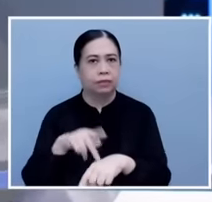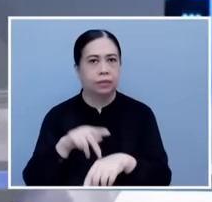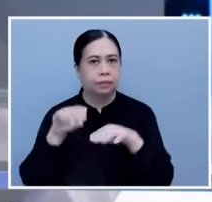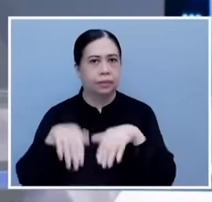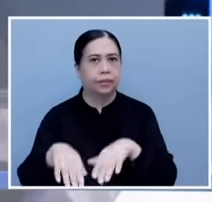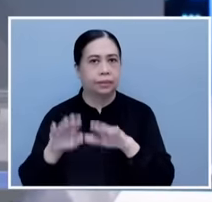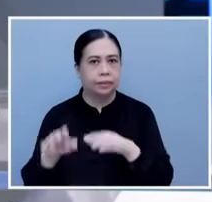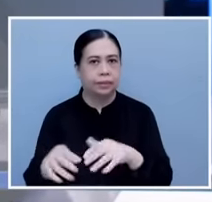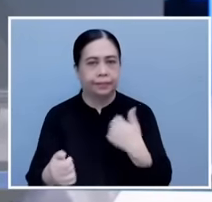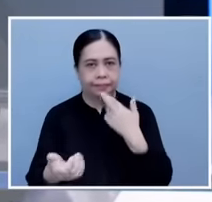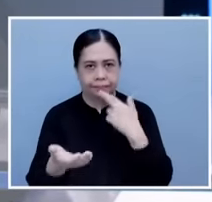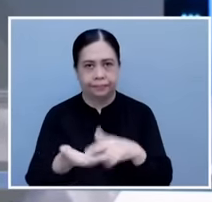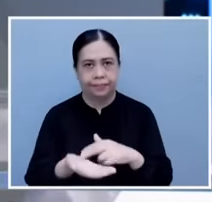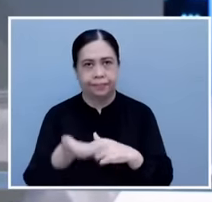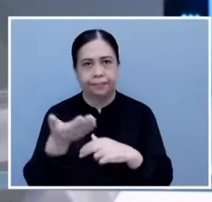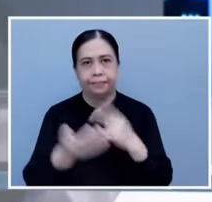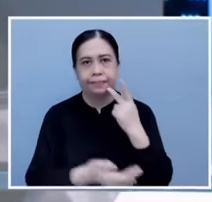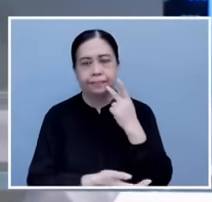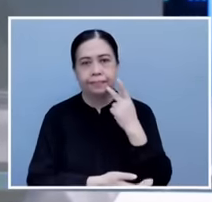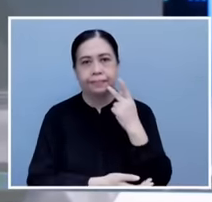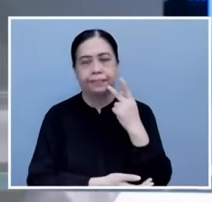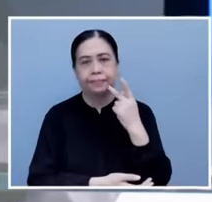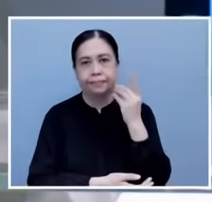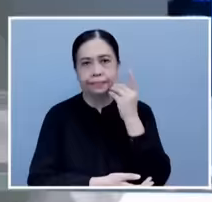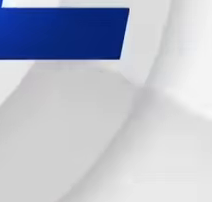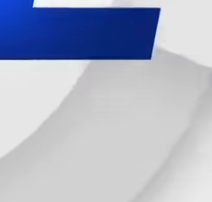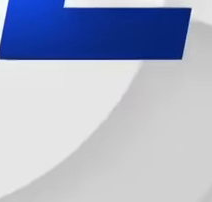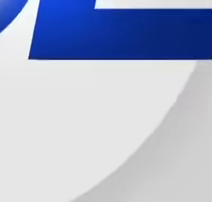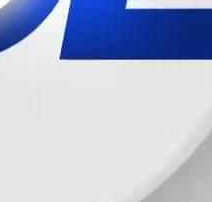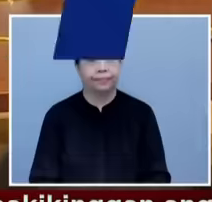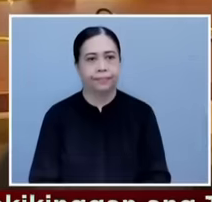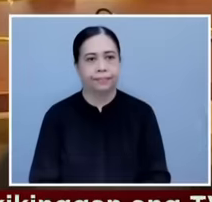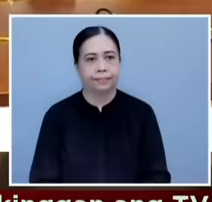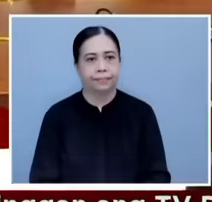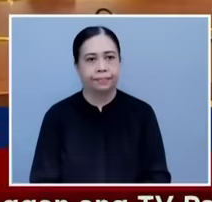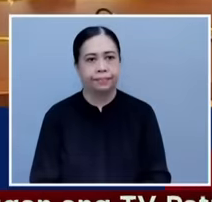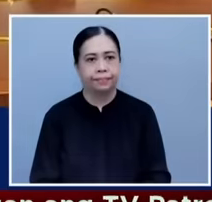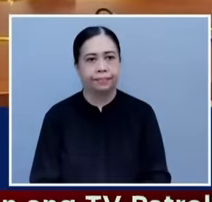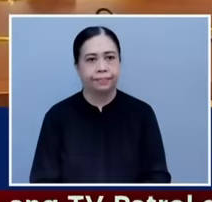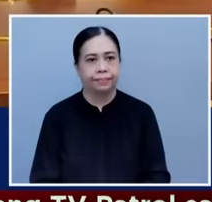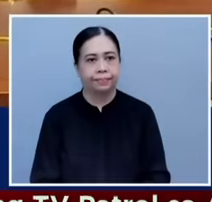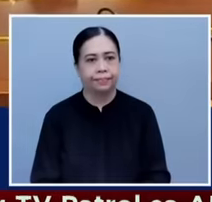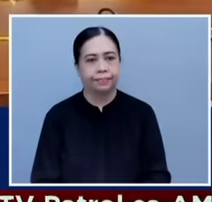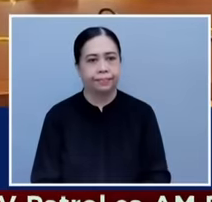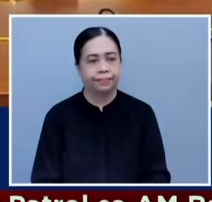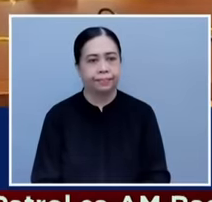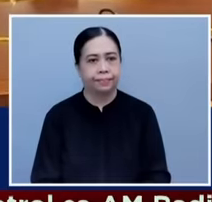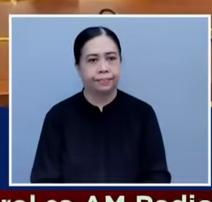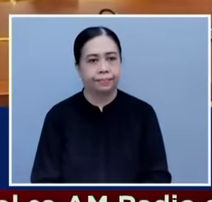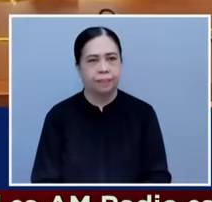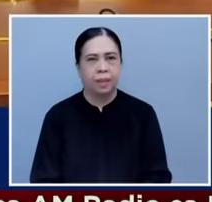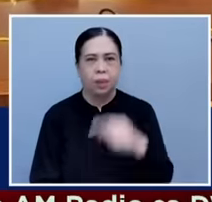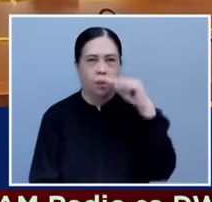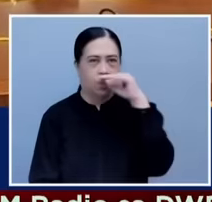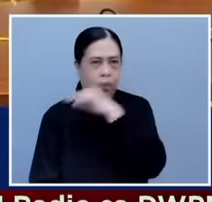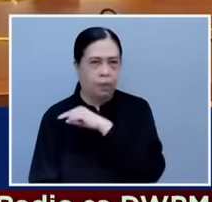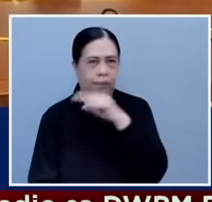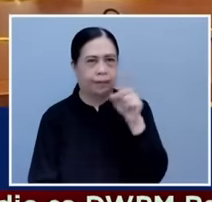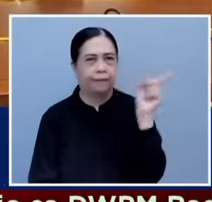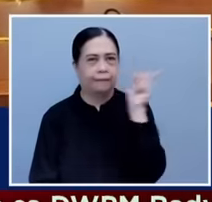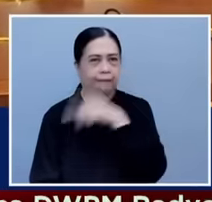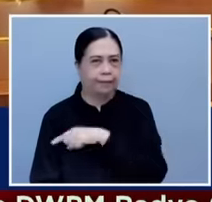Nagpapatrol, Katrina Domingo. malaking kasinungalingan, peke